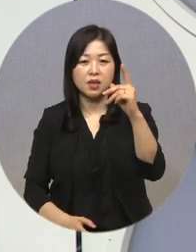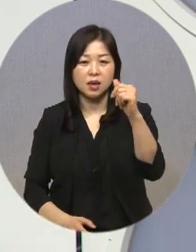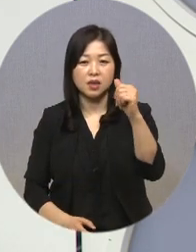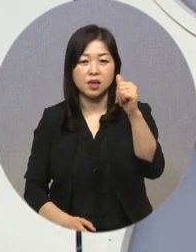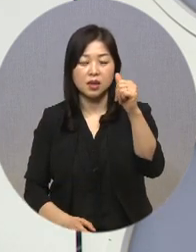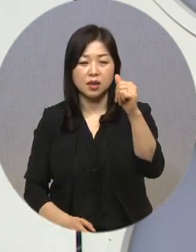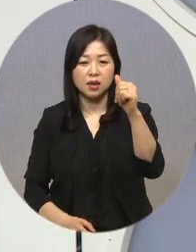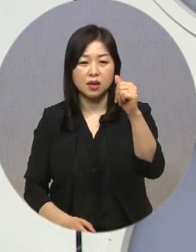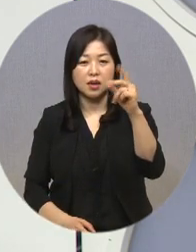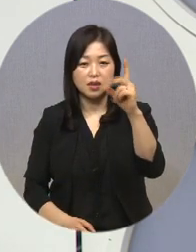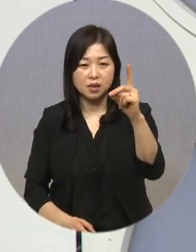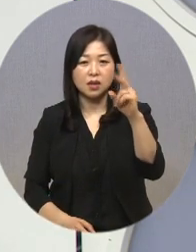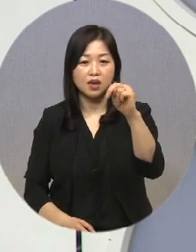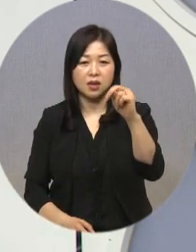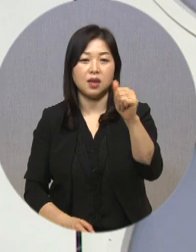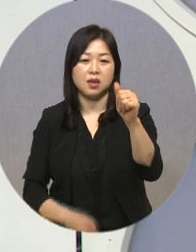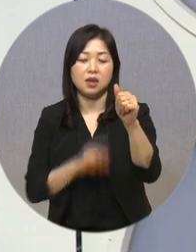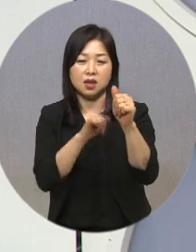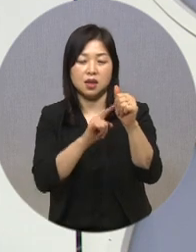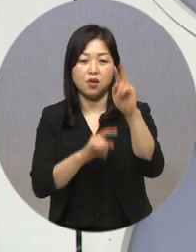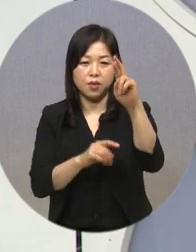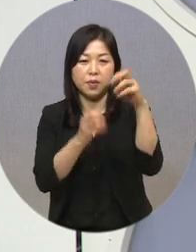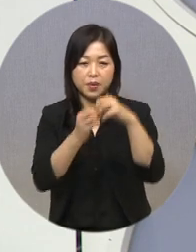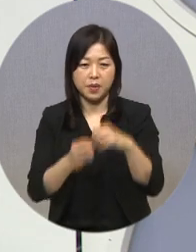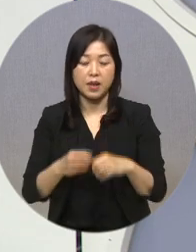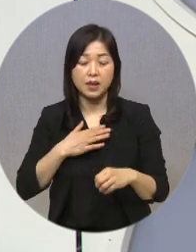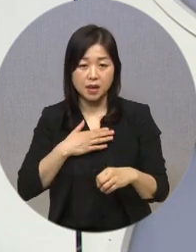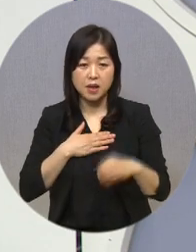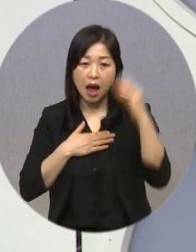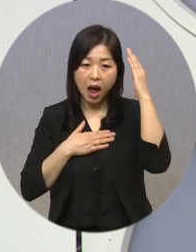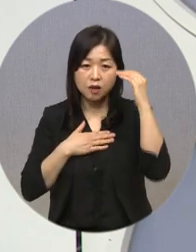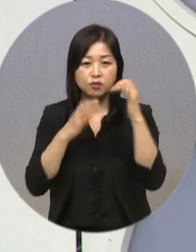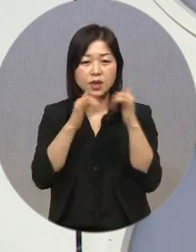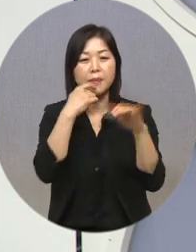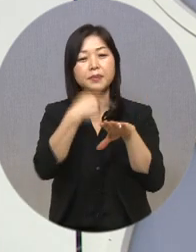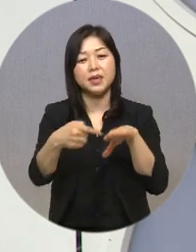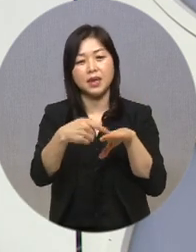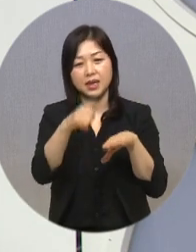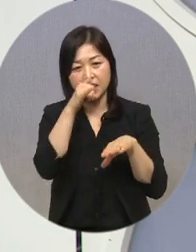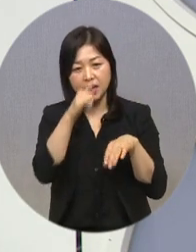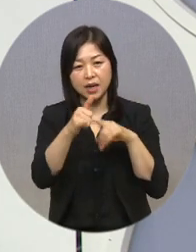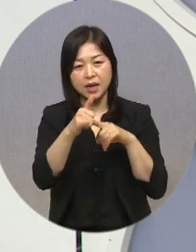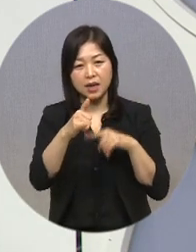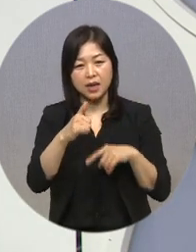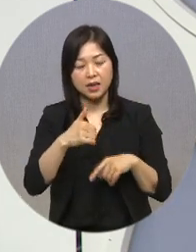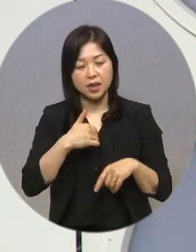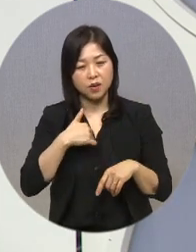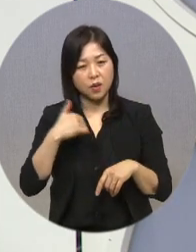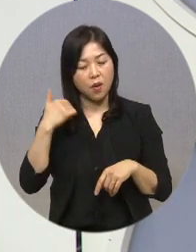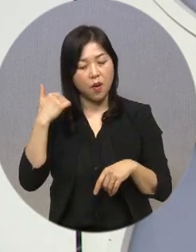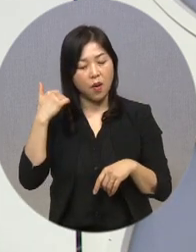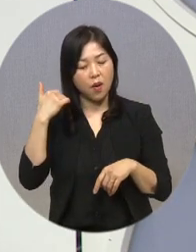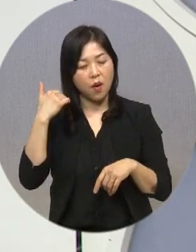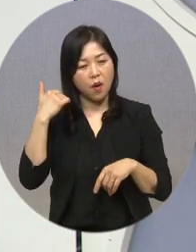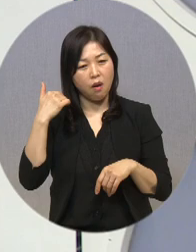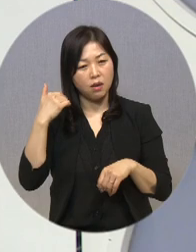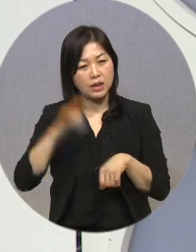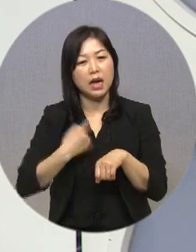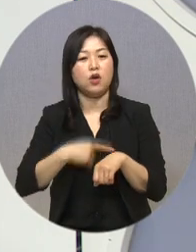이 깊숙이 나는 한국 사람이라는 게 나도 모르게 그게 왜 눈물이